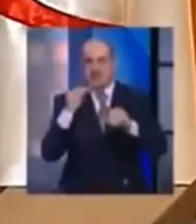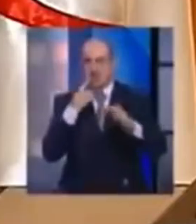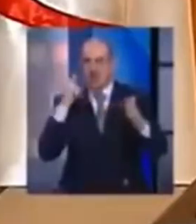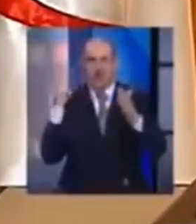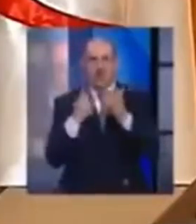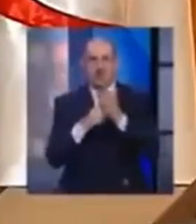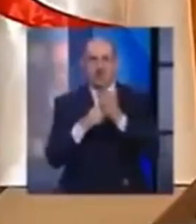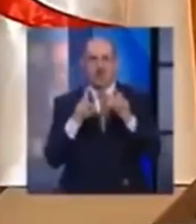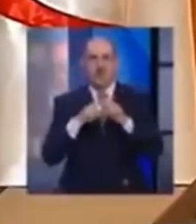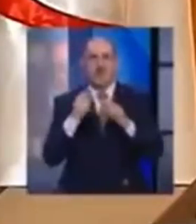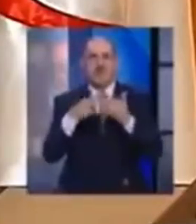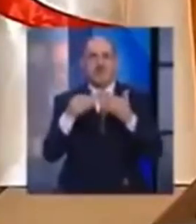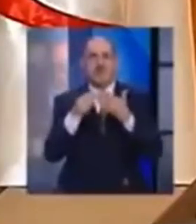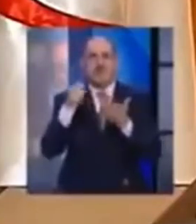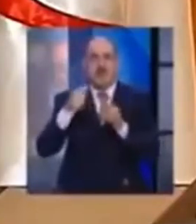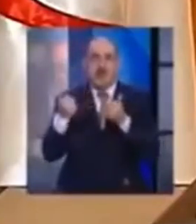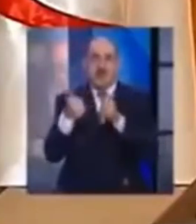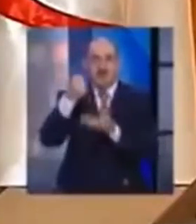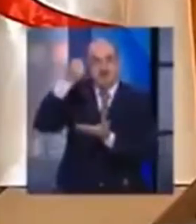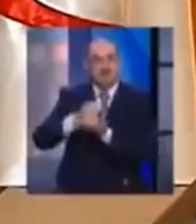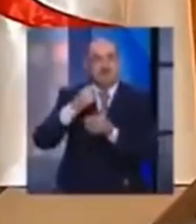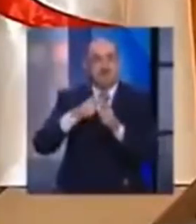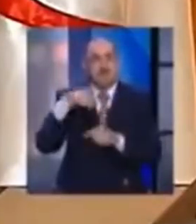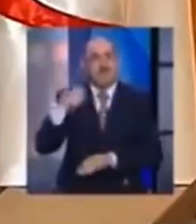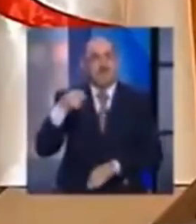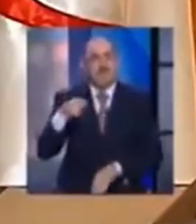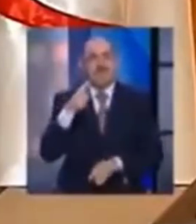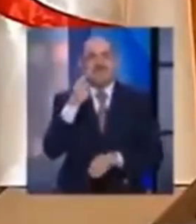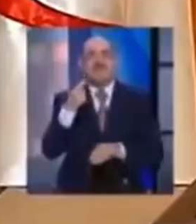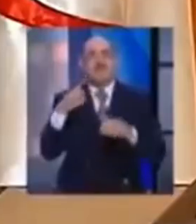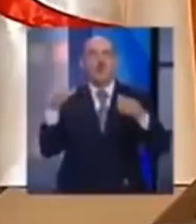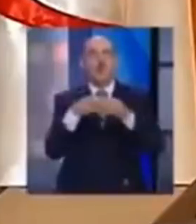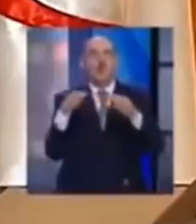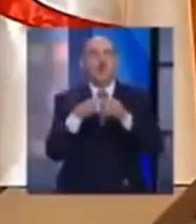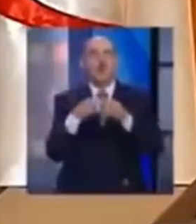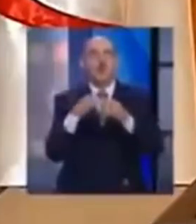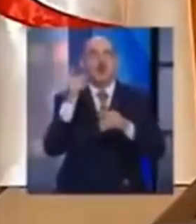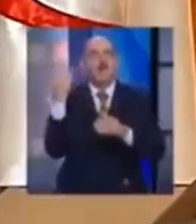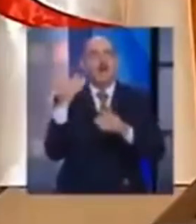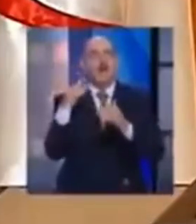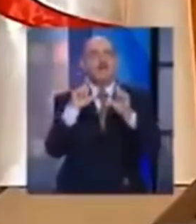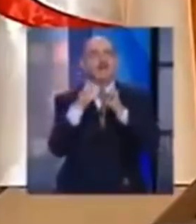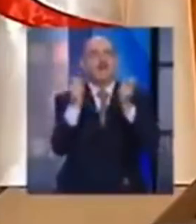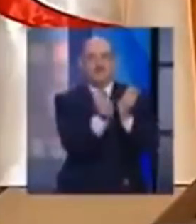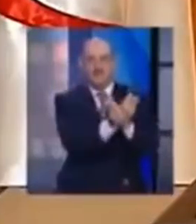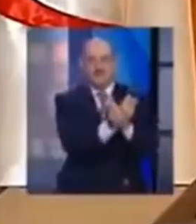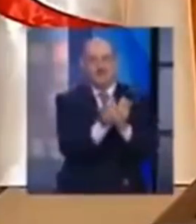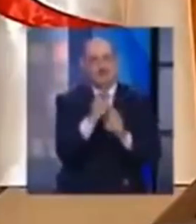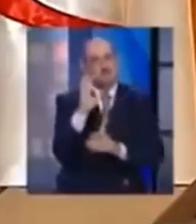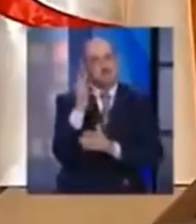ومضيت مرسوم تاع عفو رئاسي لمجموعة من الناس معتقلين